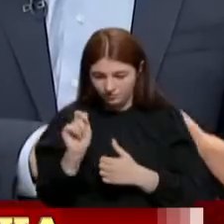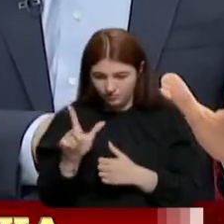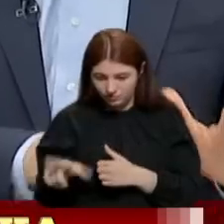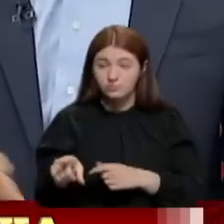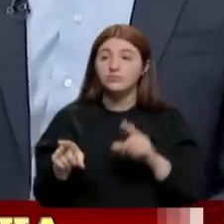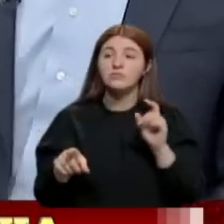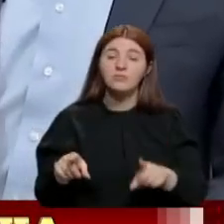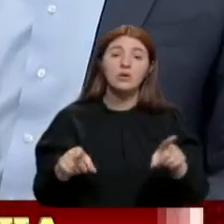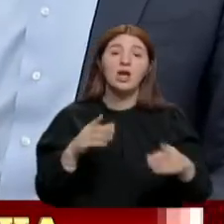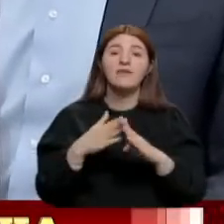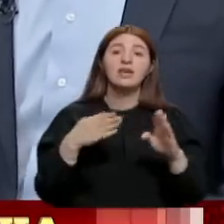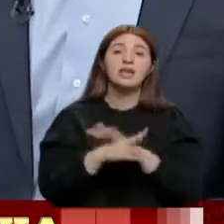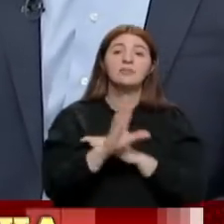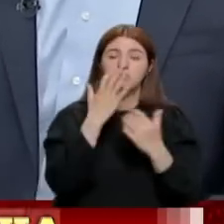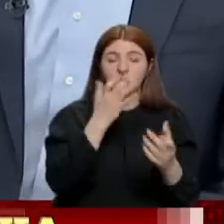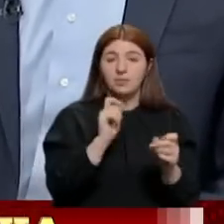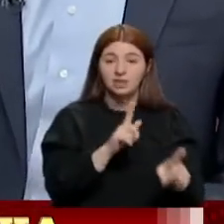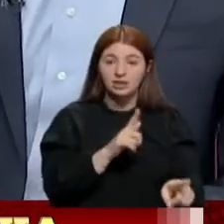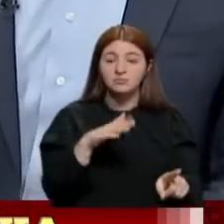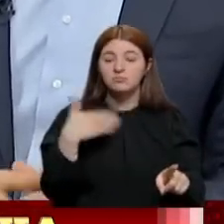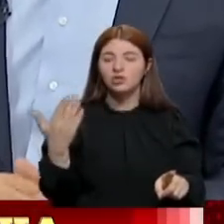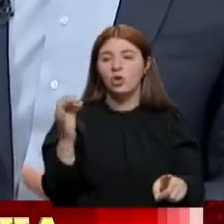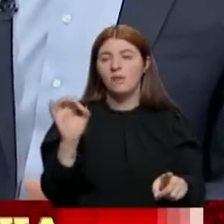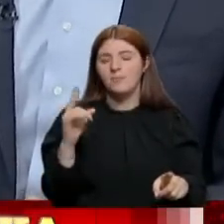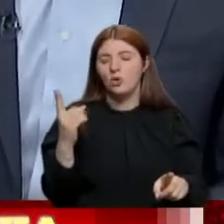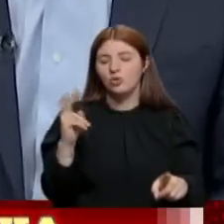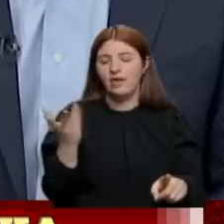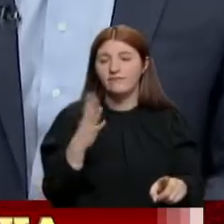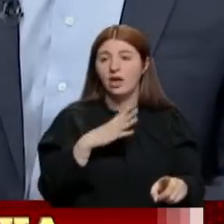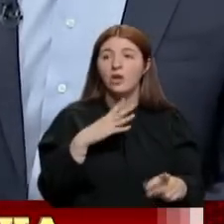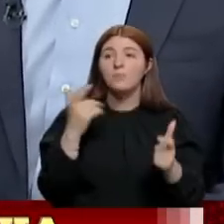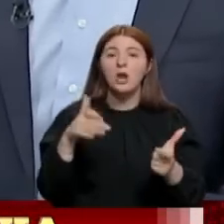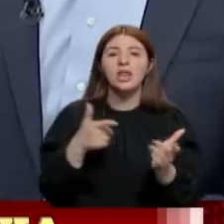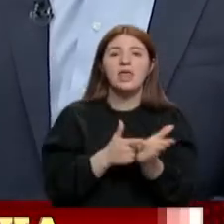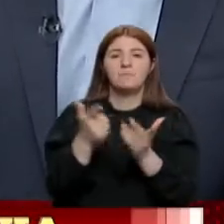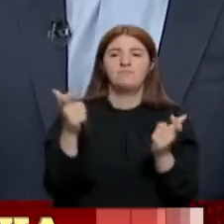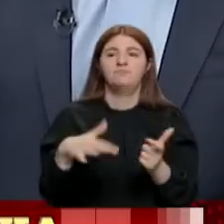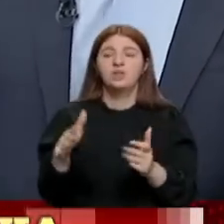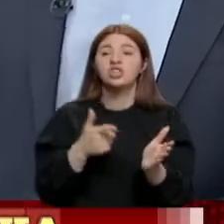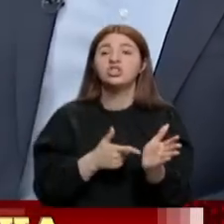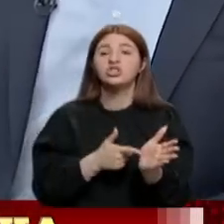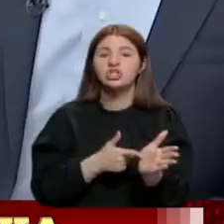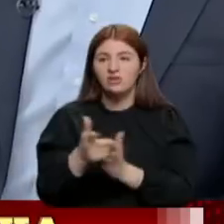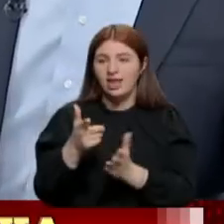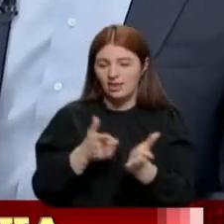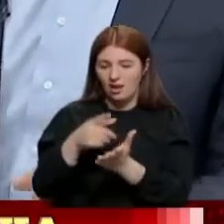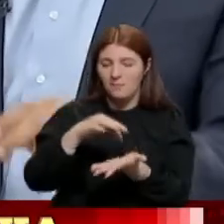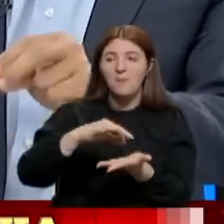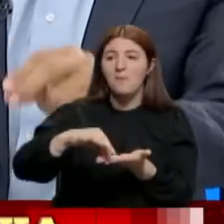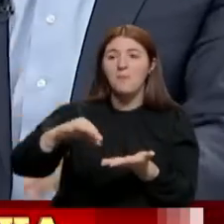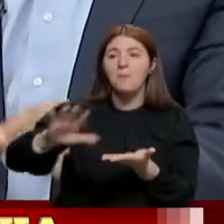lazım hem de o evlere girmemesini sağlamamız lazım. Başka önemli bir konu var. Bölge tarım bölgesi bakın. Çiftçiler tarlalarını